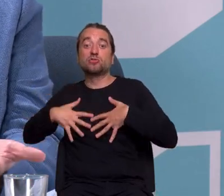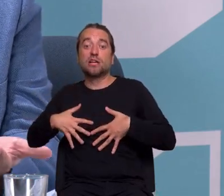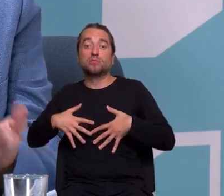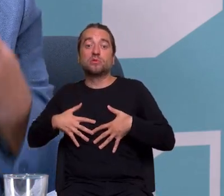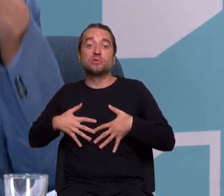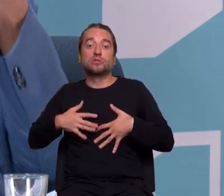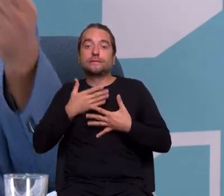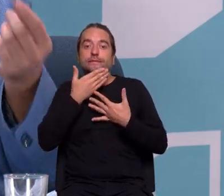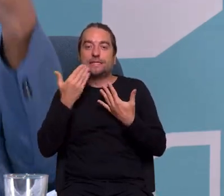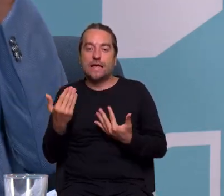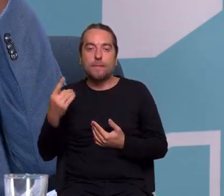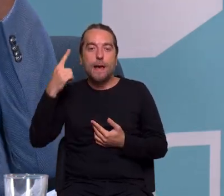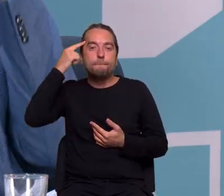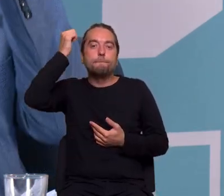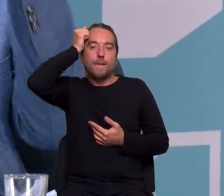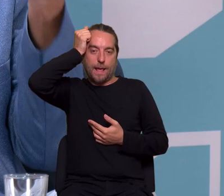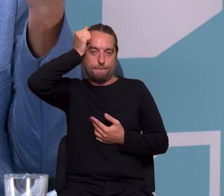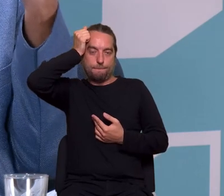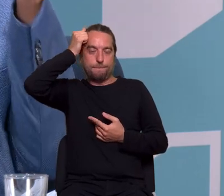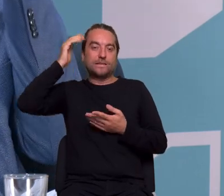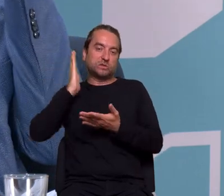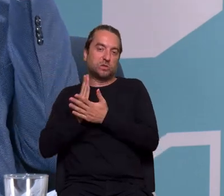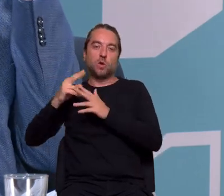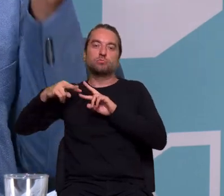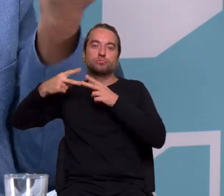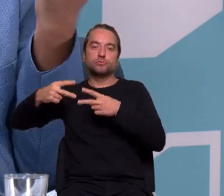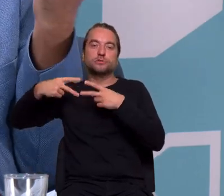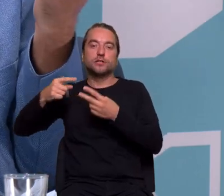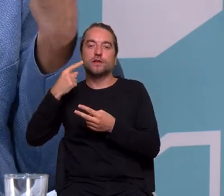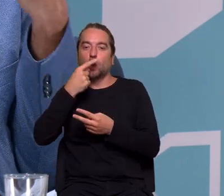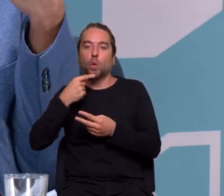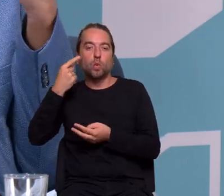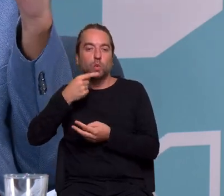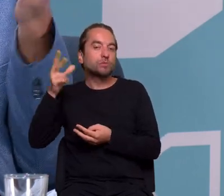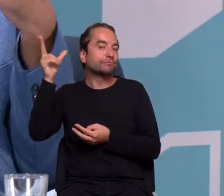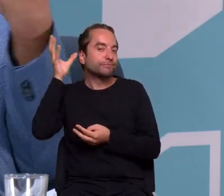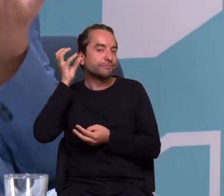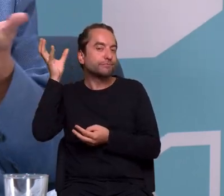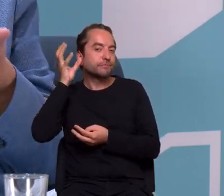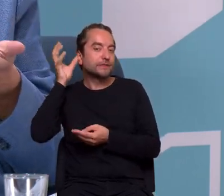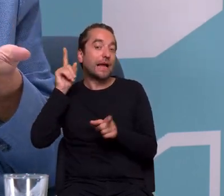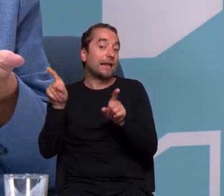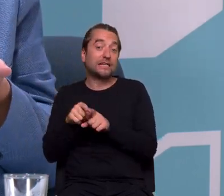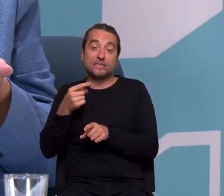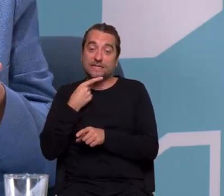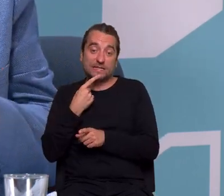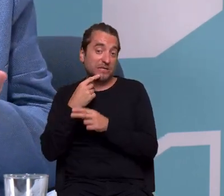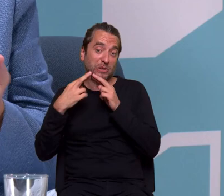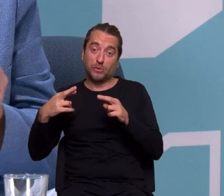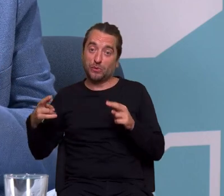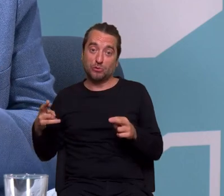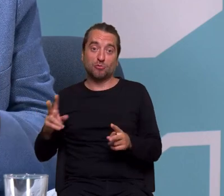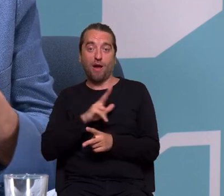niczym. To znaczy na pamięci, która jest przekazywana z ust do ucha i to jeszcze też w różnych językach, bo oni pochodzą z